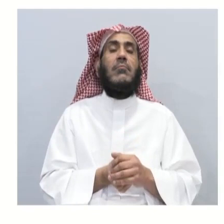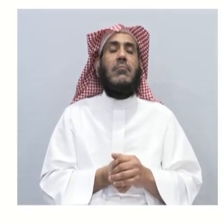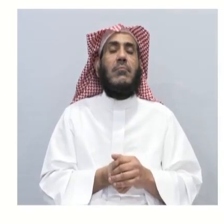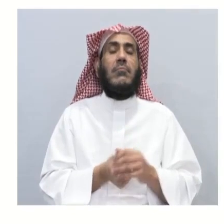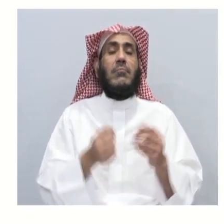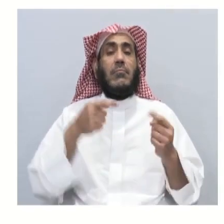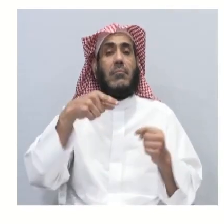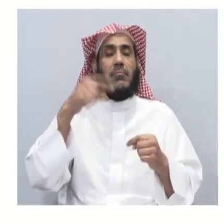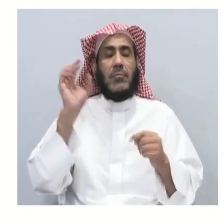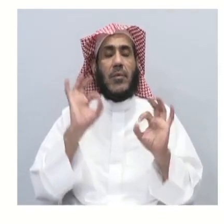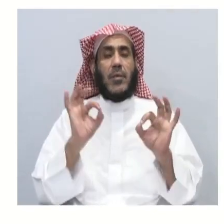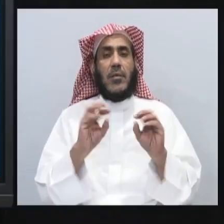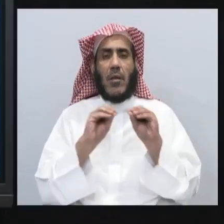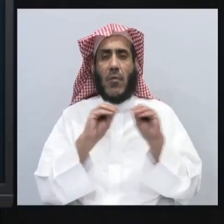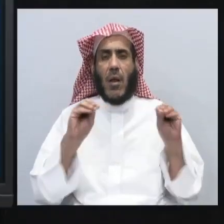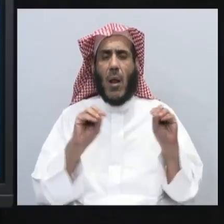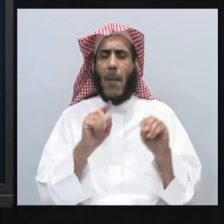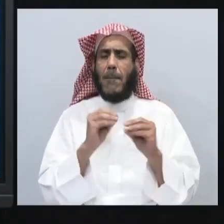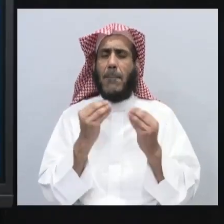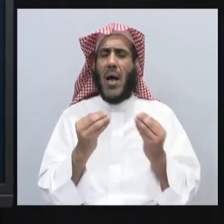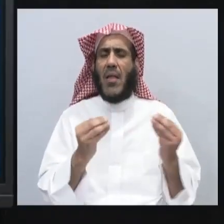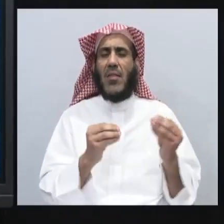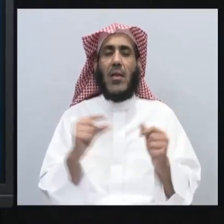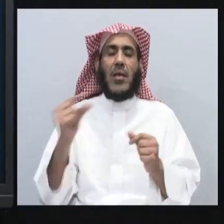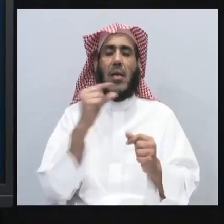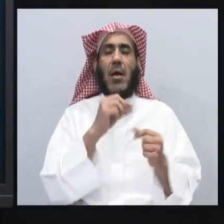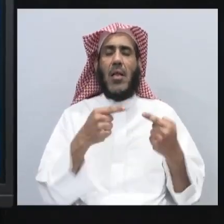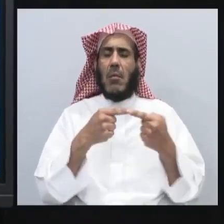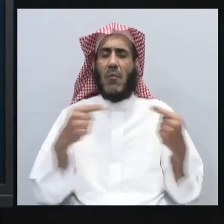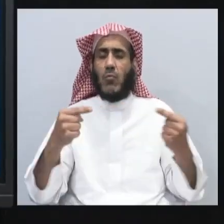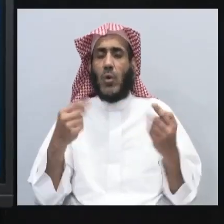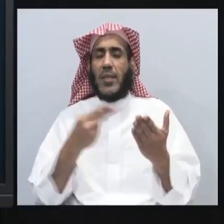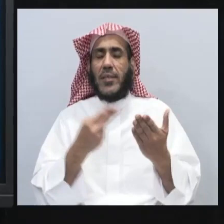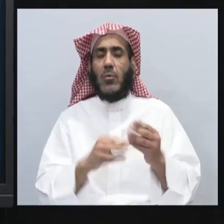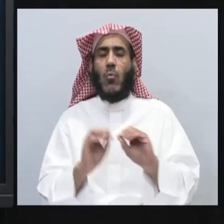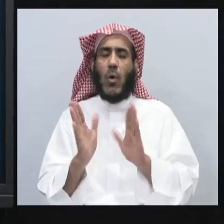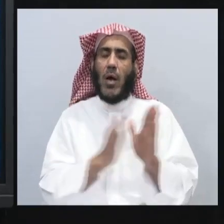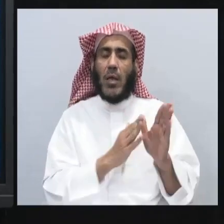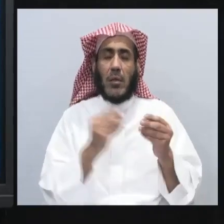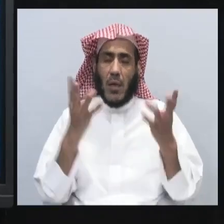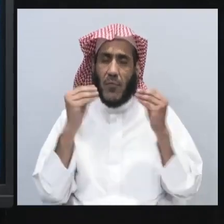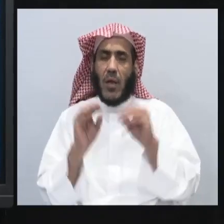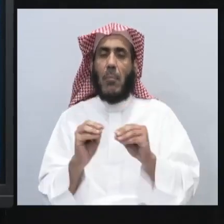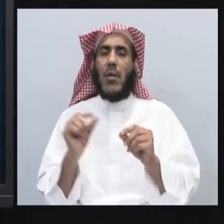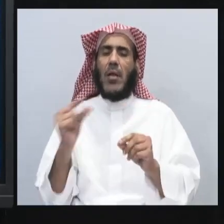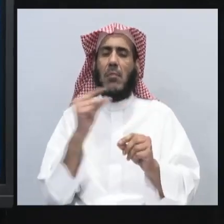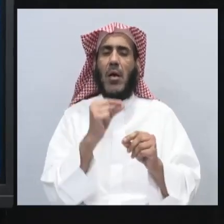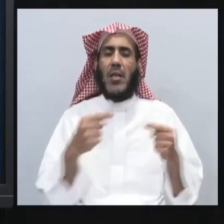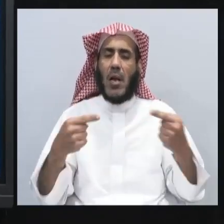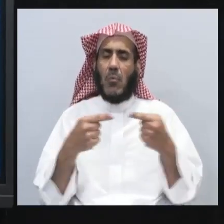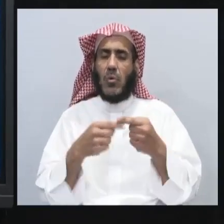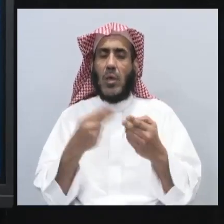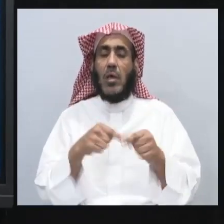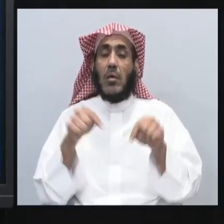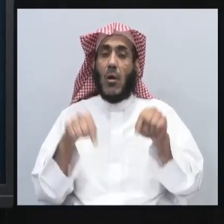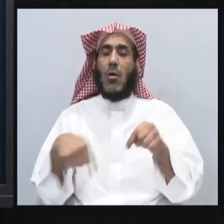إذن تعرفنا على بعض الكلمات الموصولة خطاً والكلمات المفصولة خطاً. نقوم